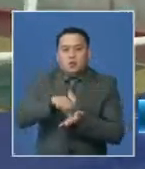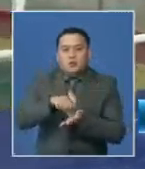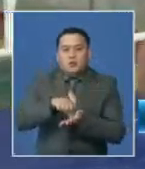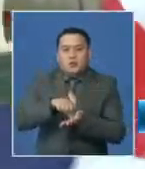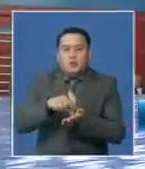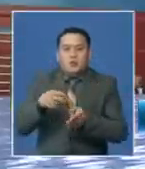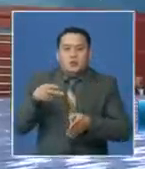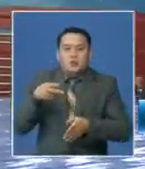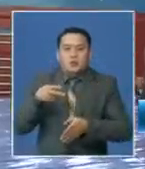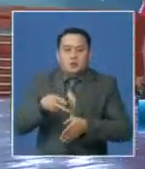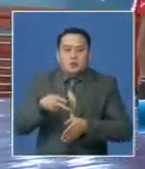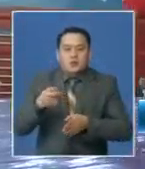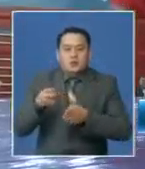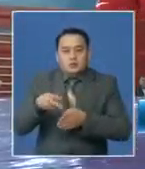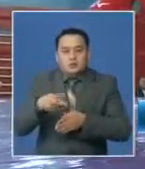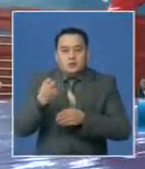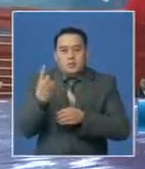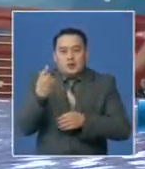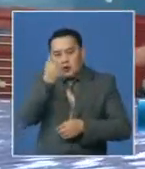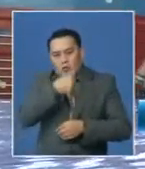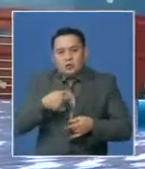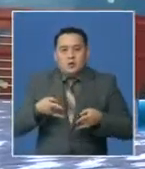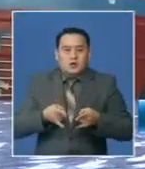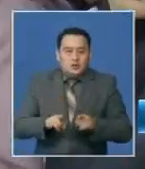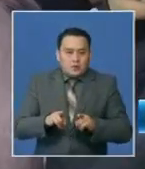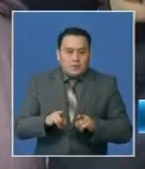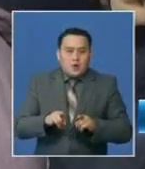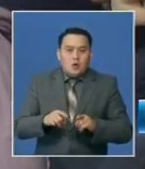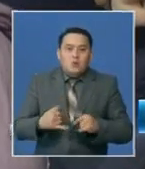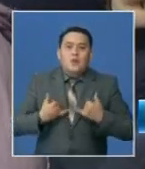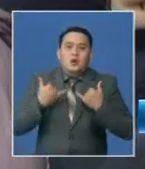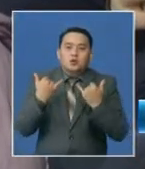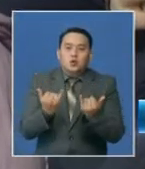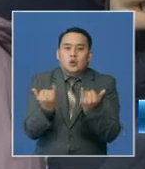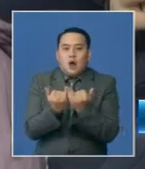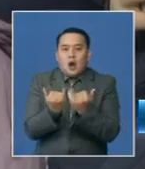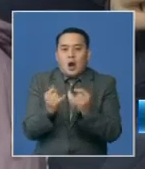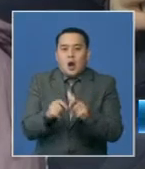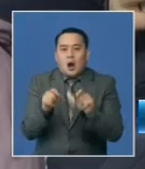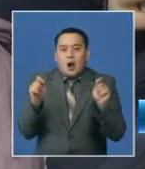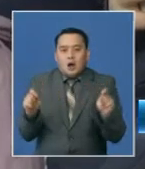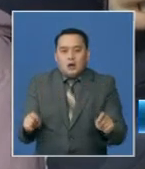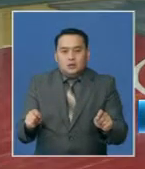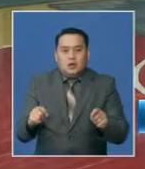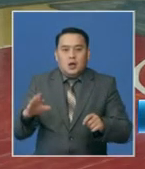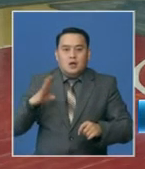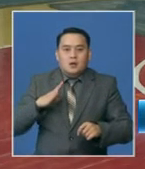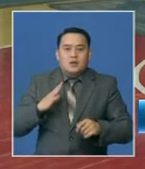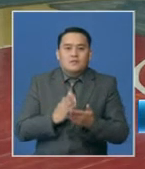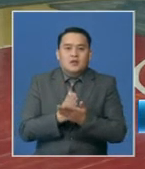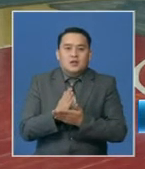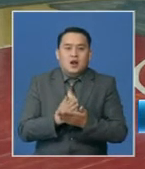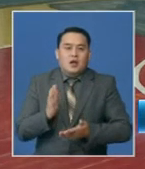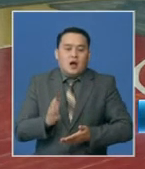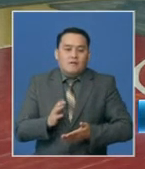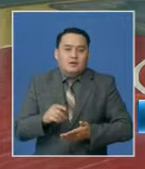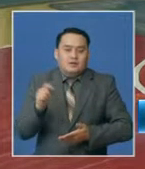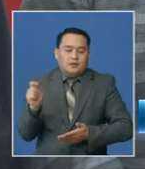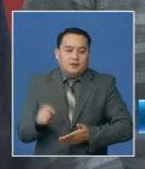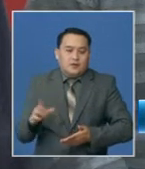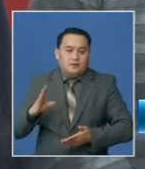ребята бьются 3 раунда по 1,5 минуты. Впереди у боксеров еще 3 соревновательных дня. Кто из них завоюет титул